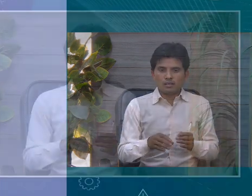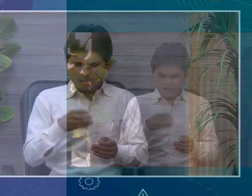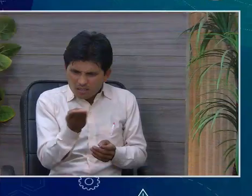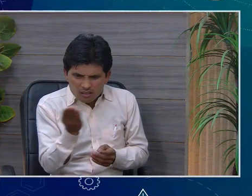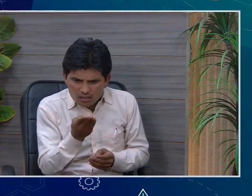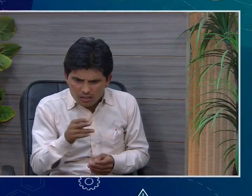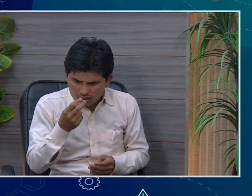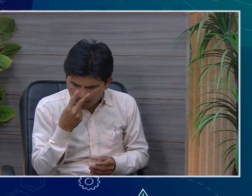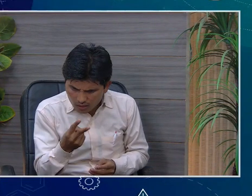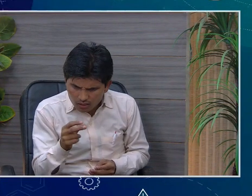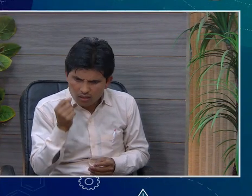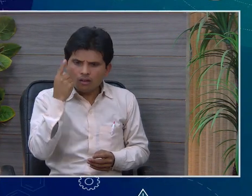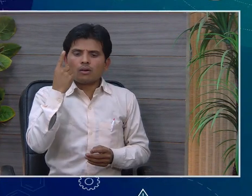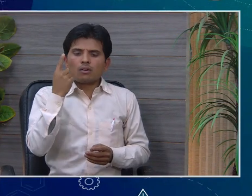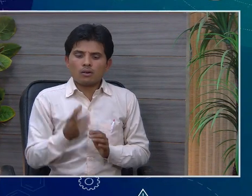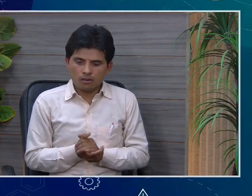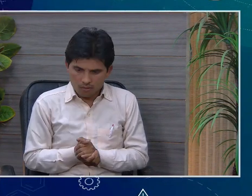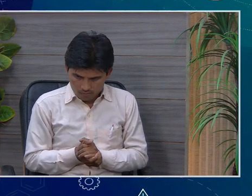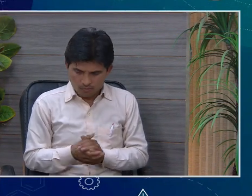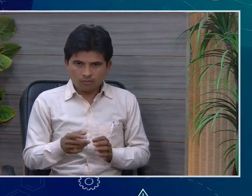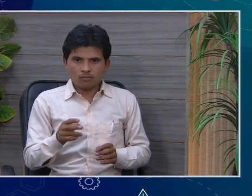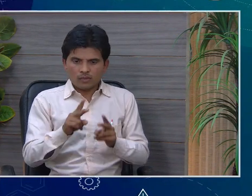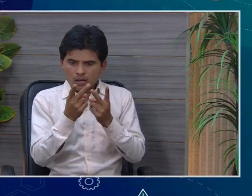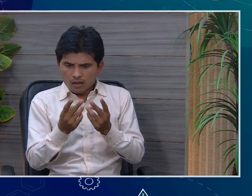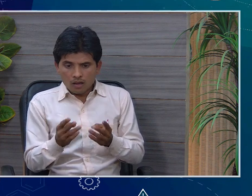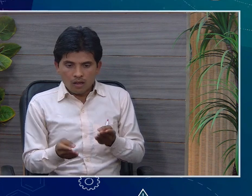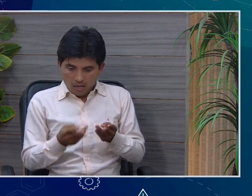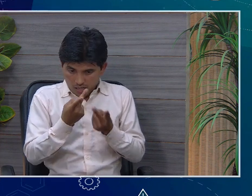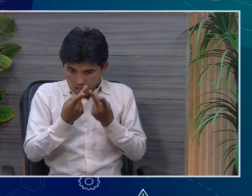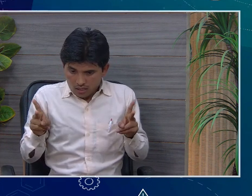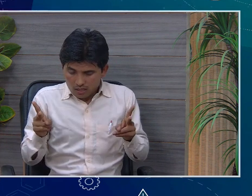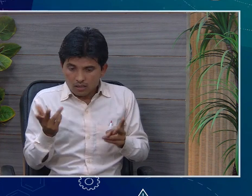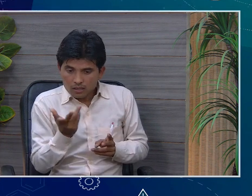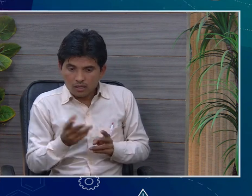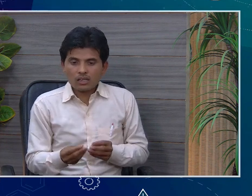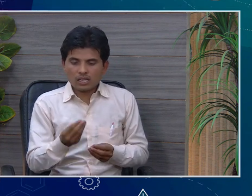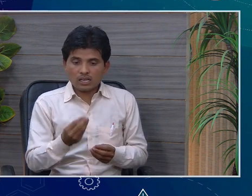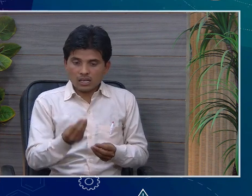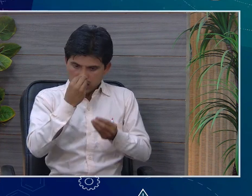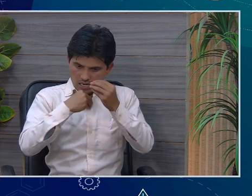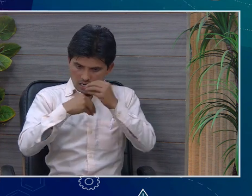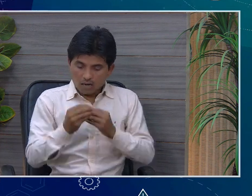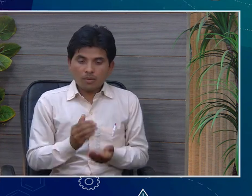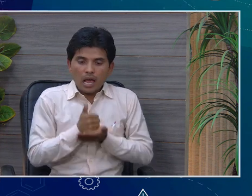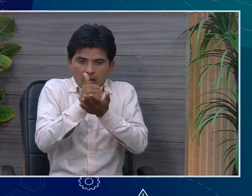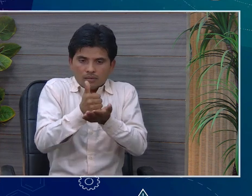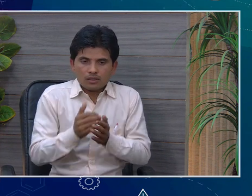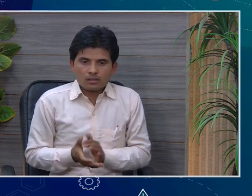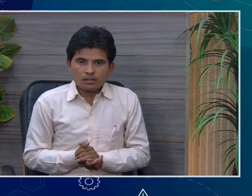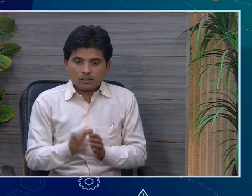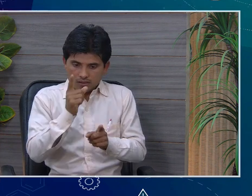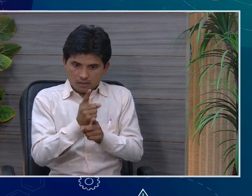सच क्या है इसका इंपोर्टेंट क्या इनमें चीज का जो डिफ्रेंस है वह किस तरीके से हमें खाने मदद करता है तो टीचर के बिना बताए बच्चे बहुत ज्यादा